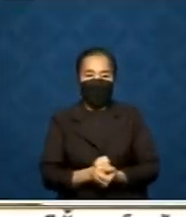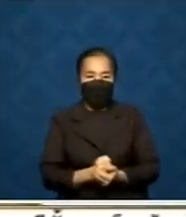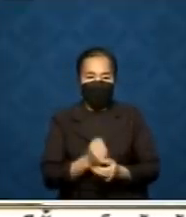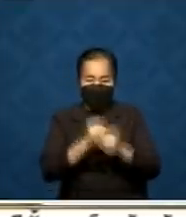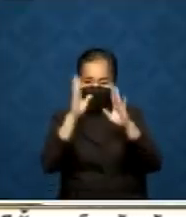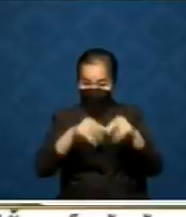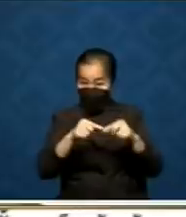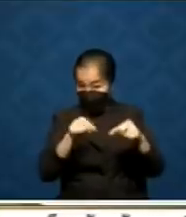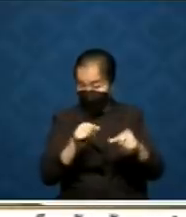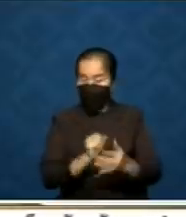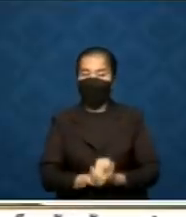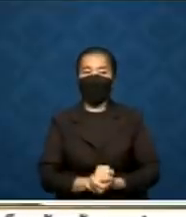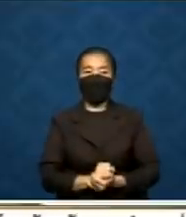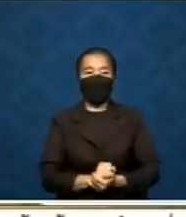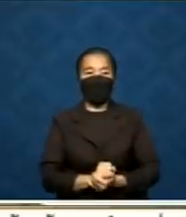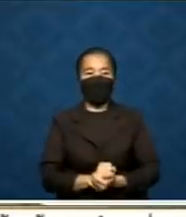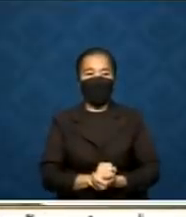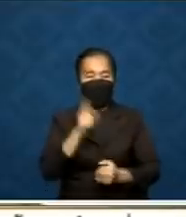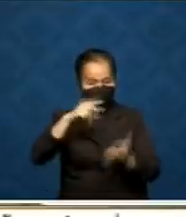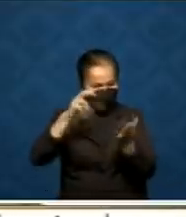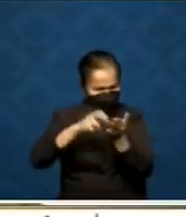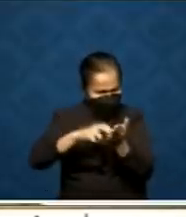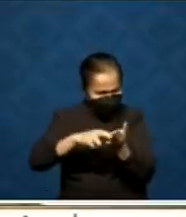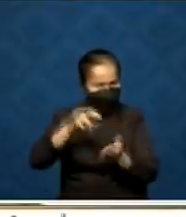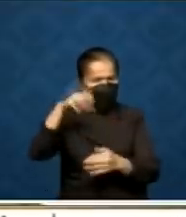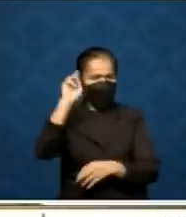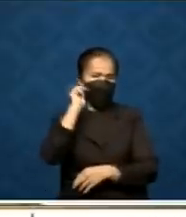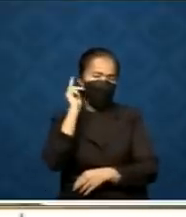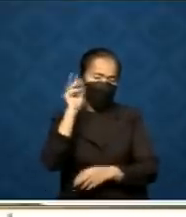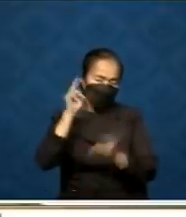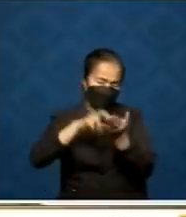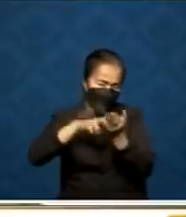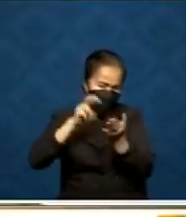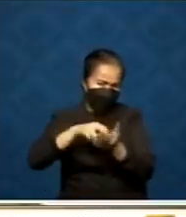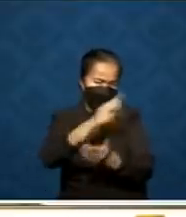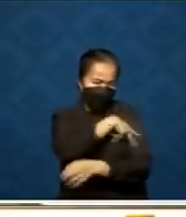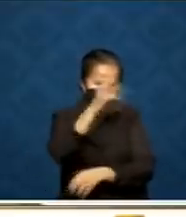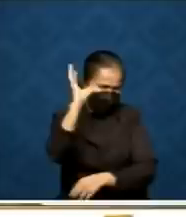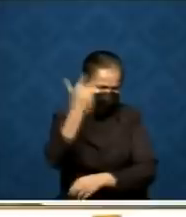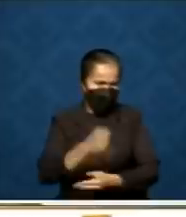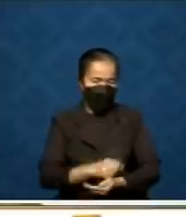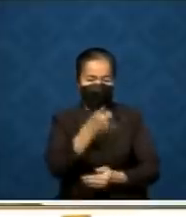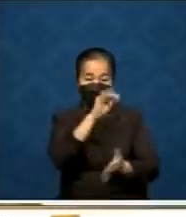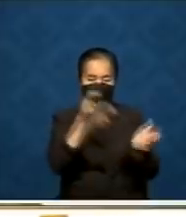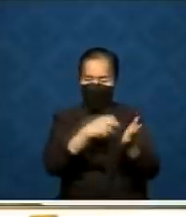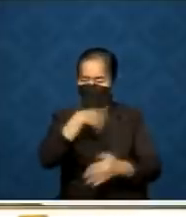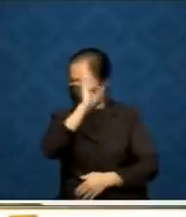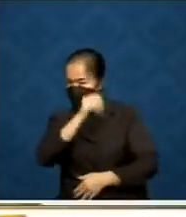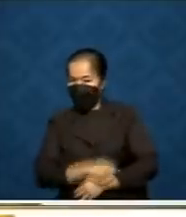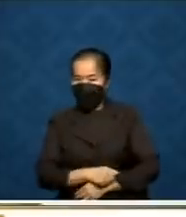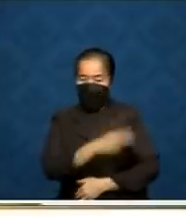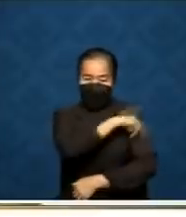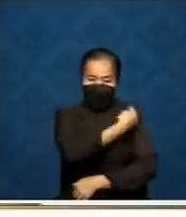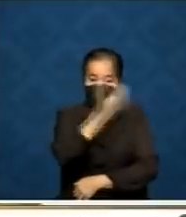นะก็ต้องผ่านการรับรองกับ p h oนะเขาไม่เอารับรองอยนะ w h